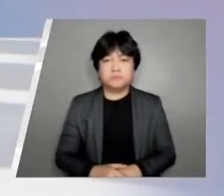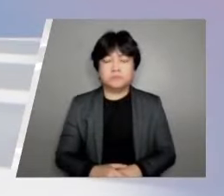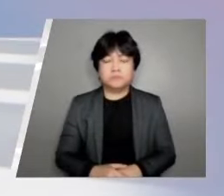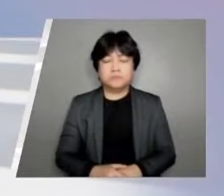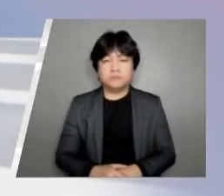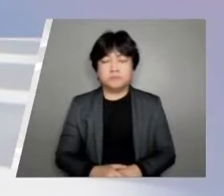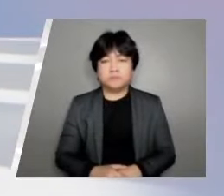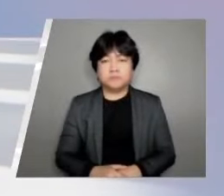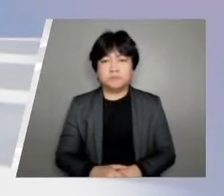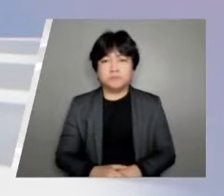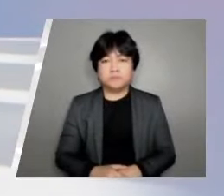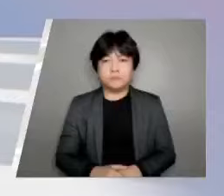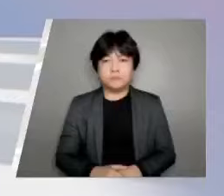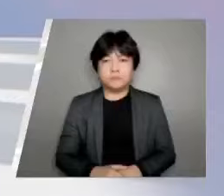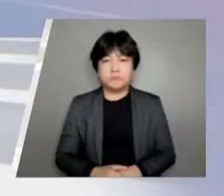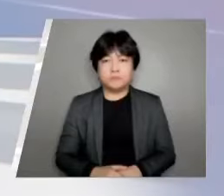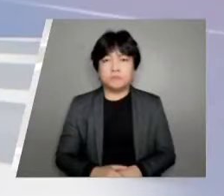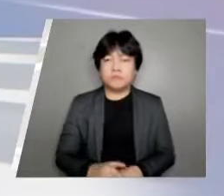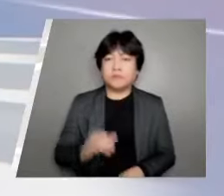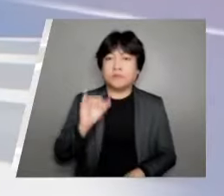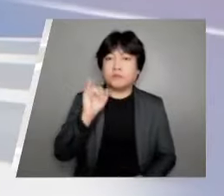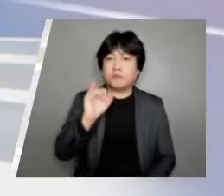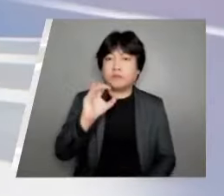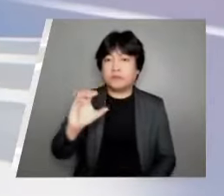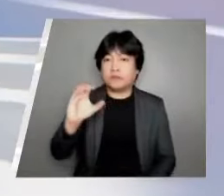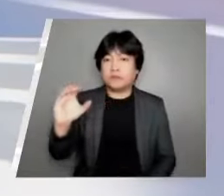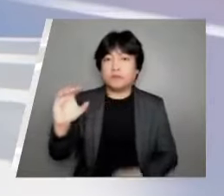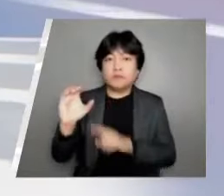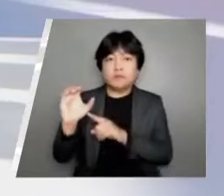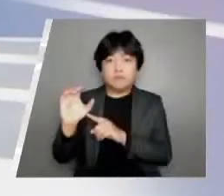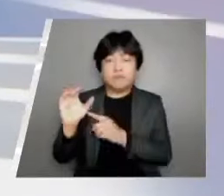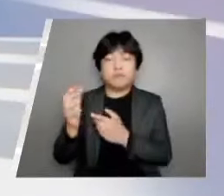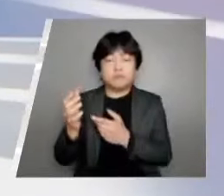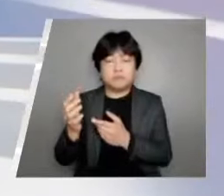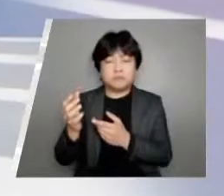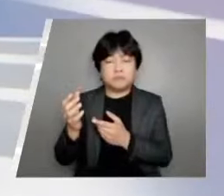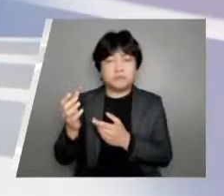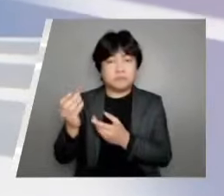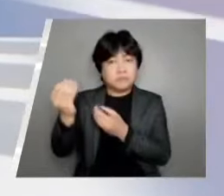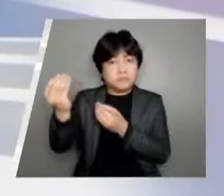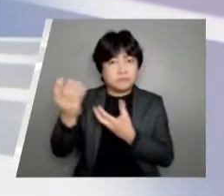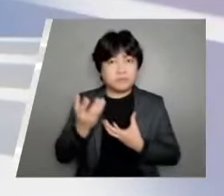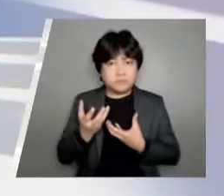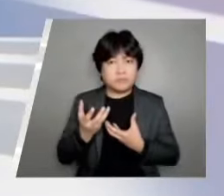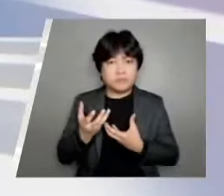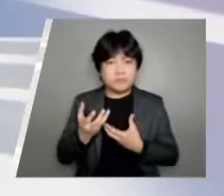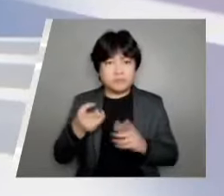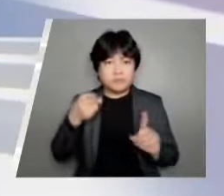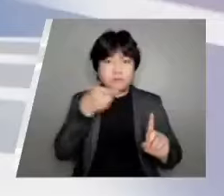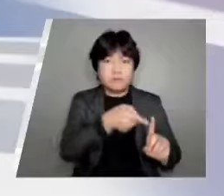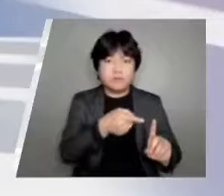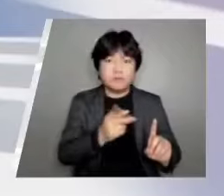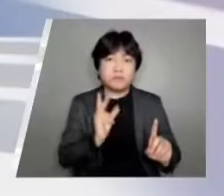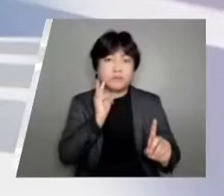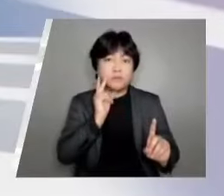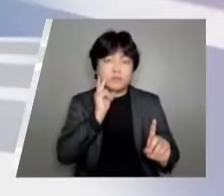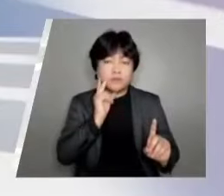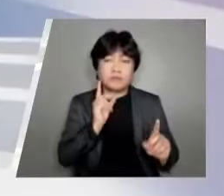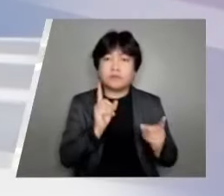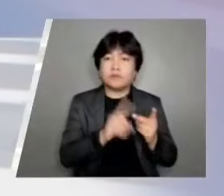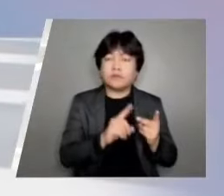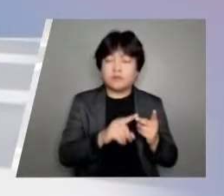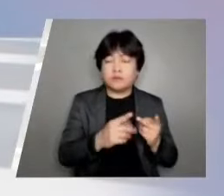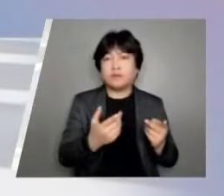International Criminal Court Prosecutor pinangalanan umano bilang suspect kaugnay ng Duterte drug war si Senador Ronald Bato de la